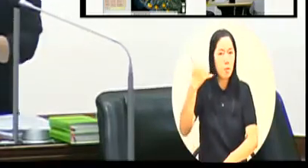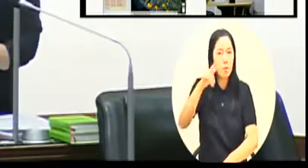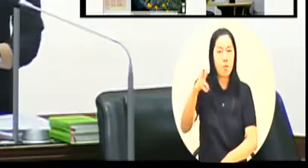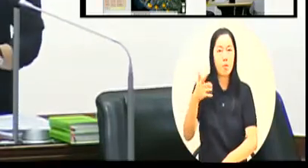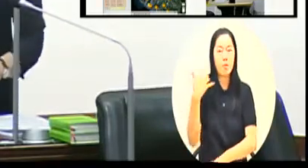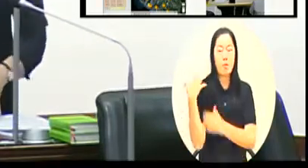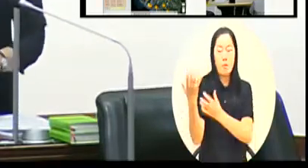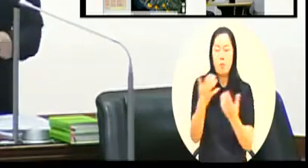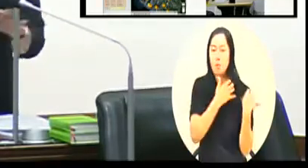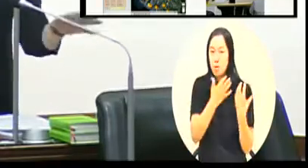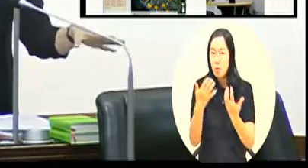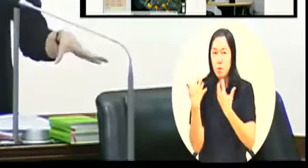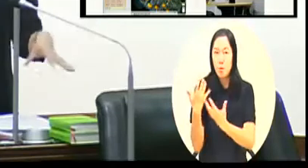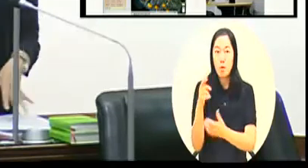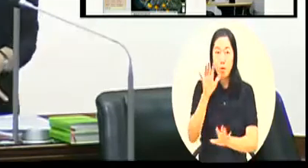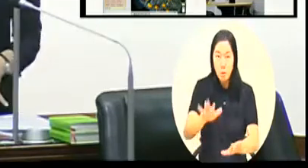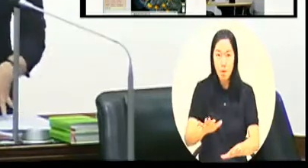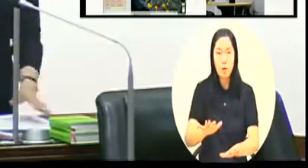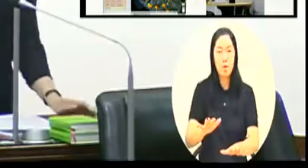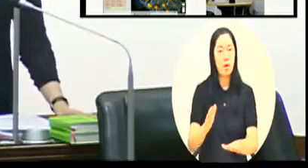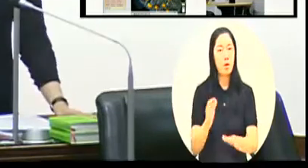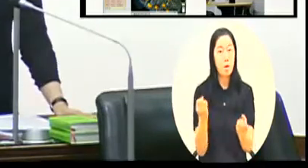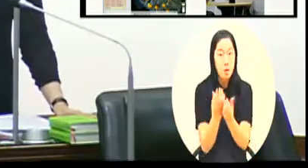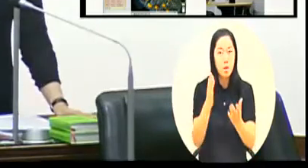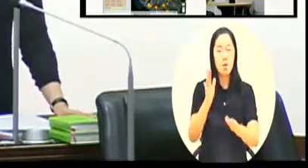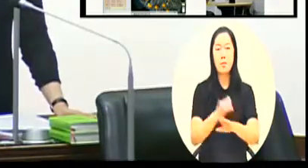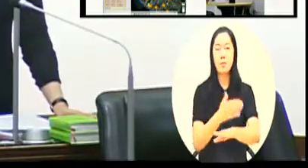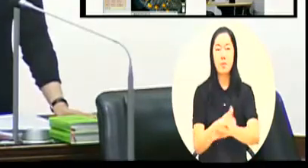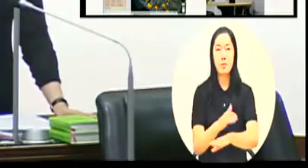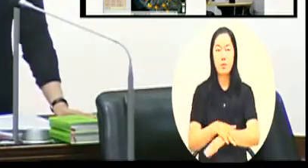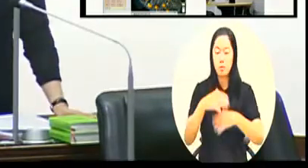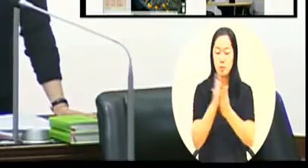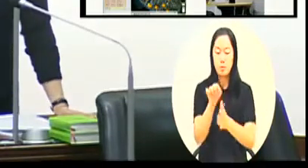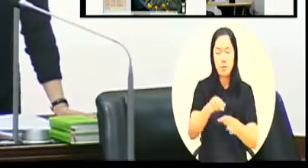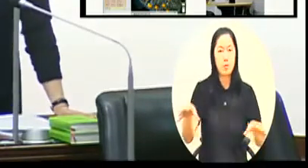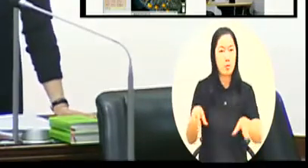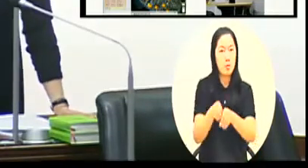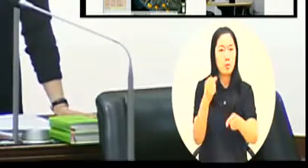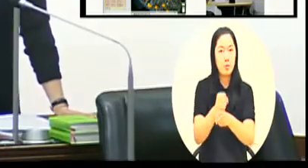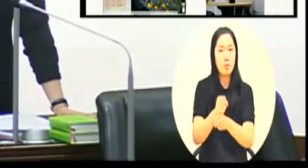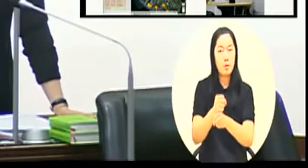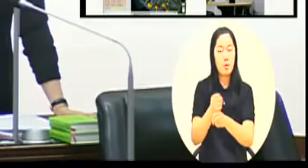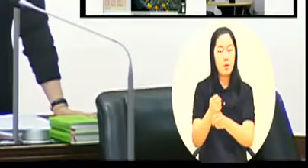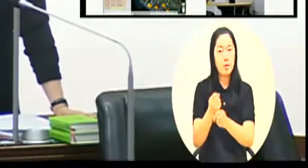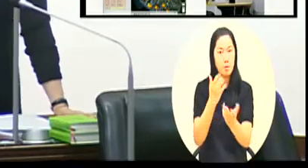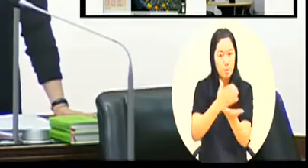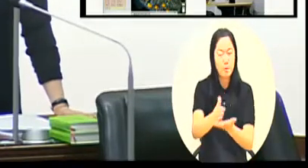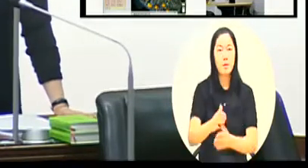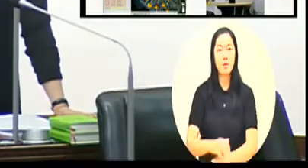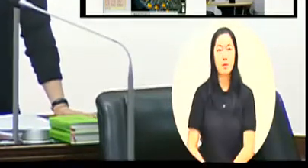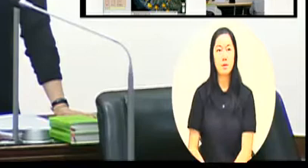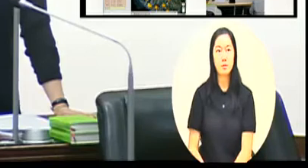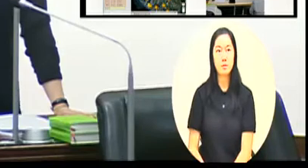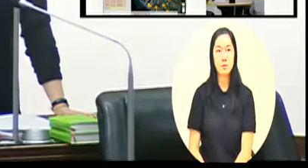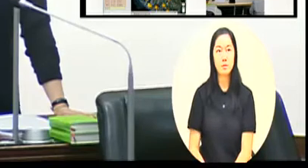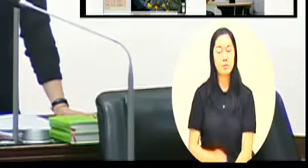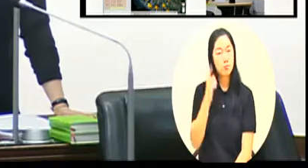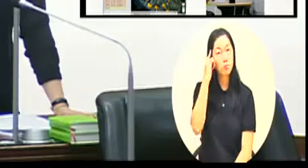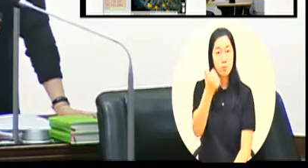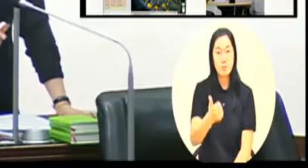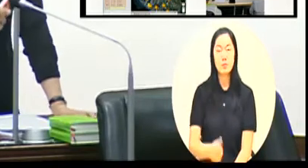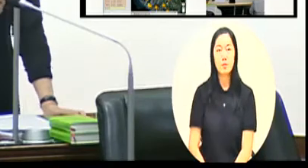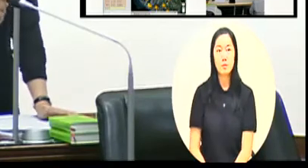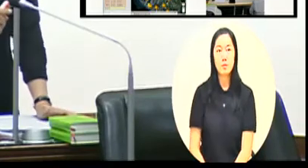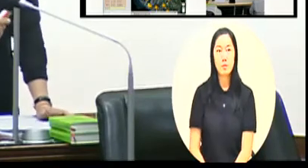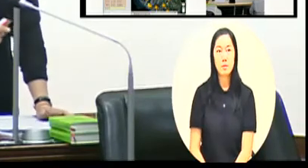位推那个单位，可以同时几个单位就可以把它集中来一起来解决哈。那这个是一个非常棒的一个单位，所以我